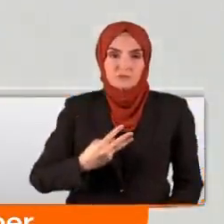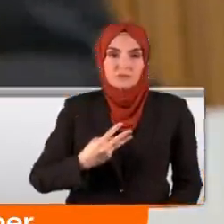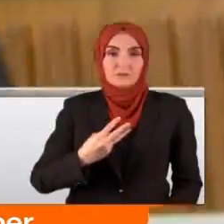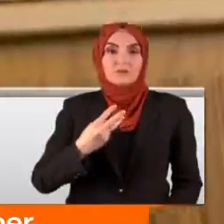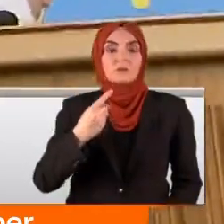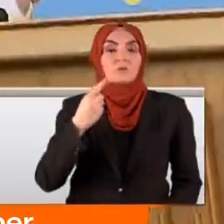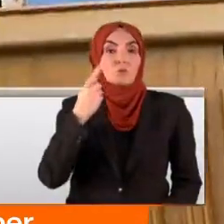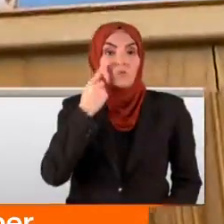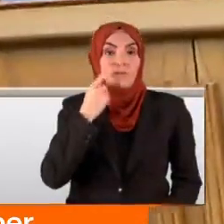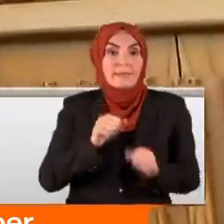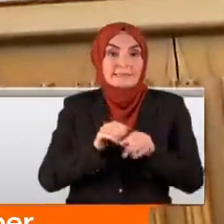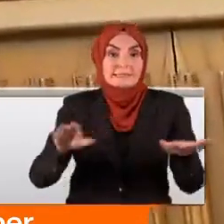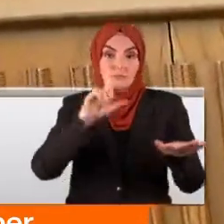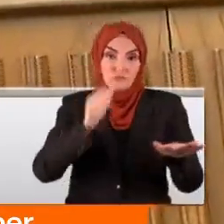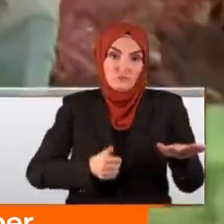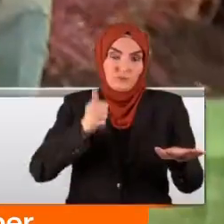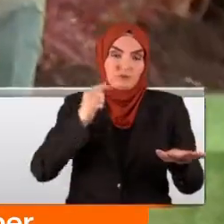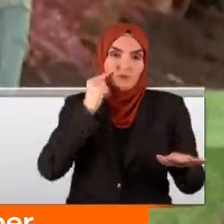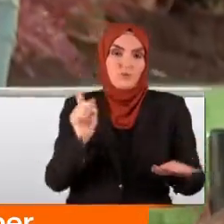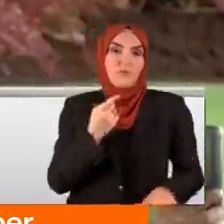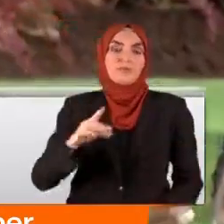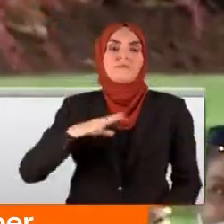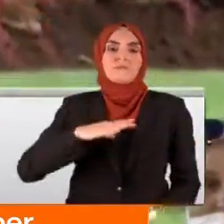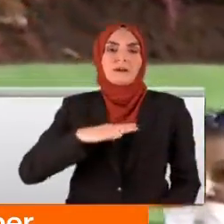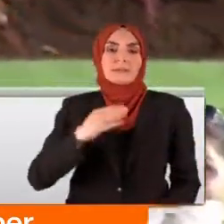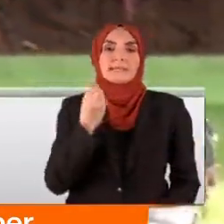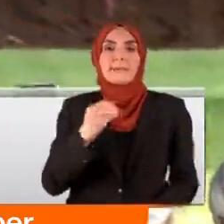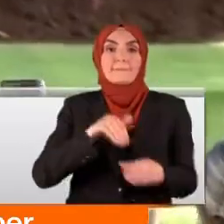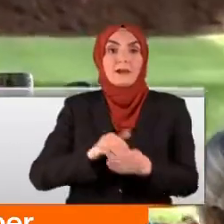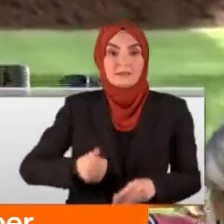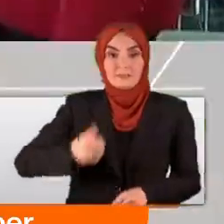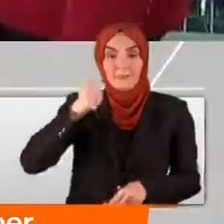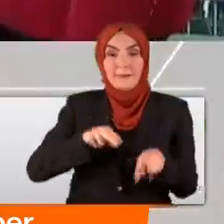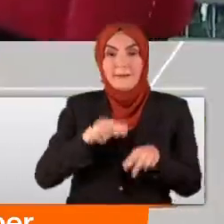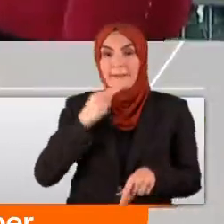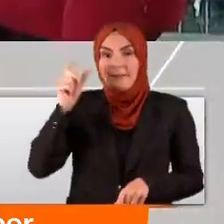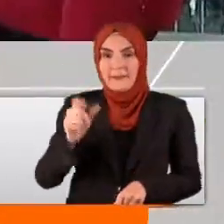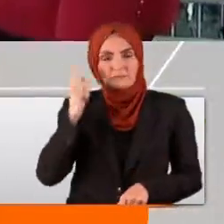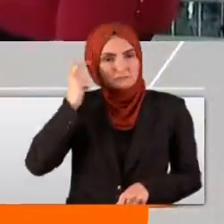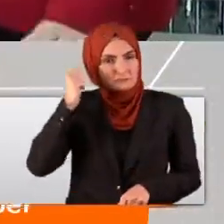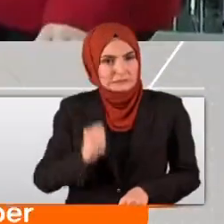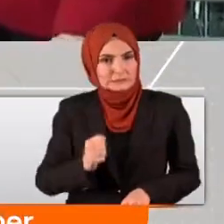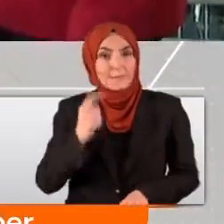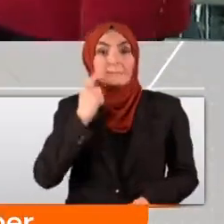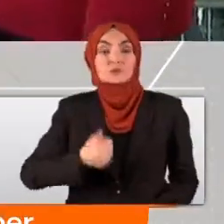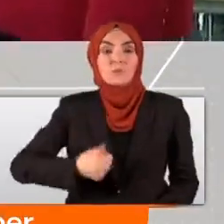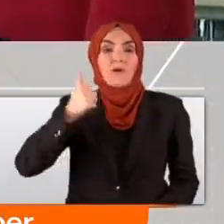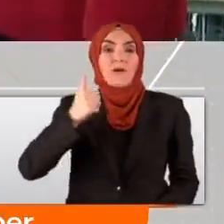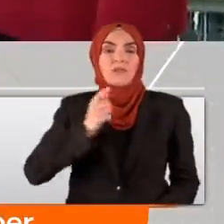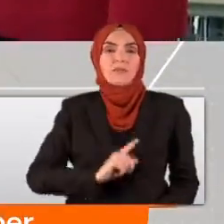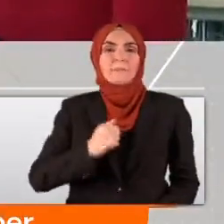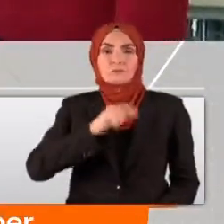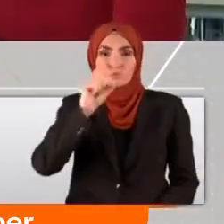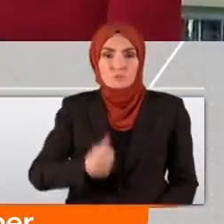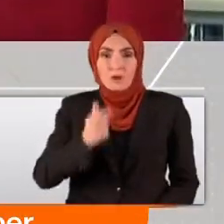yönetiliyor. İyi Parti Genel Başkanı Meral Akşener ise ısrarla başbakanlığa aday oluyor. Ben Cumhurbaşkanı adayı değilim. Bunu net bir şekilde